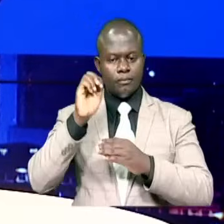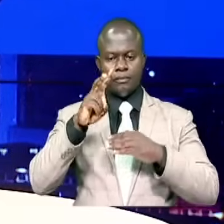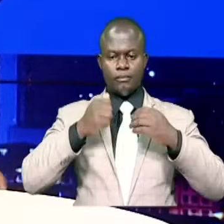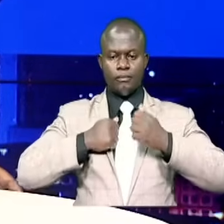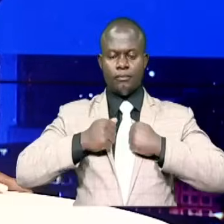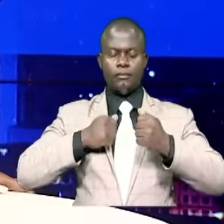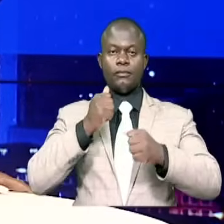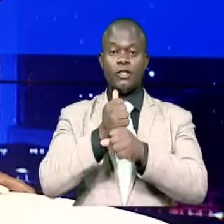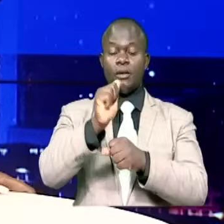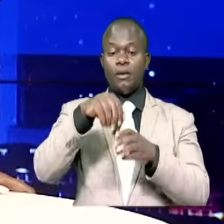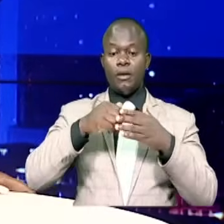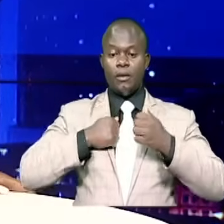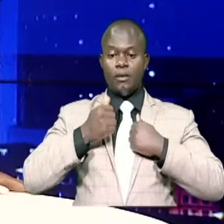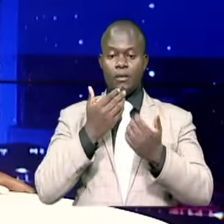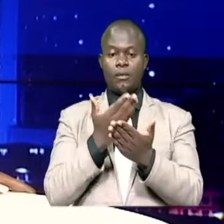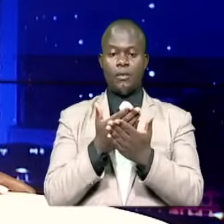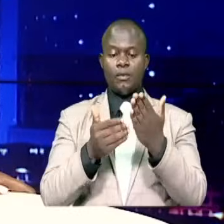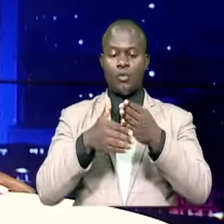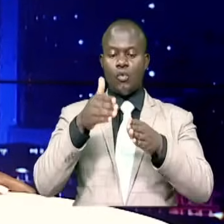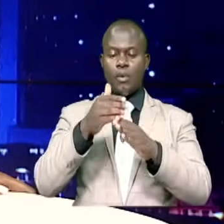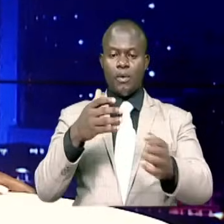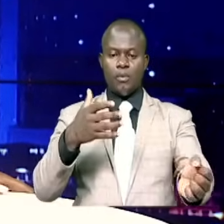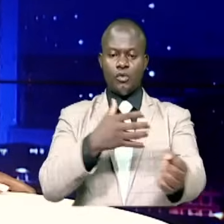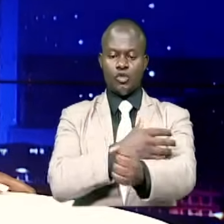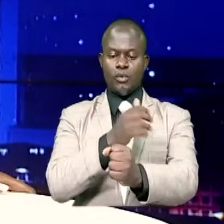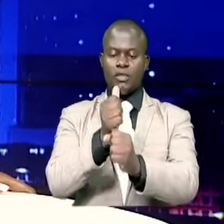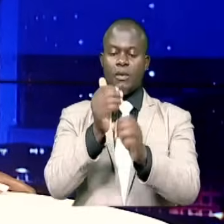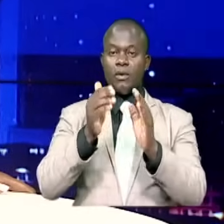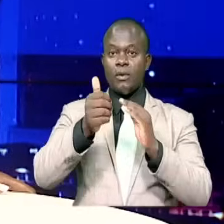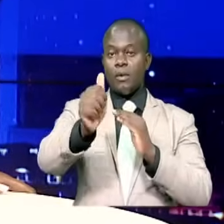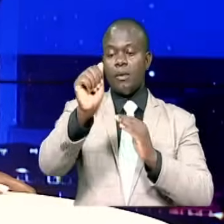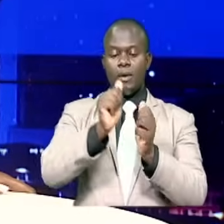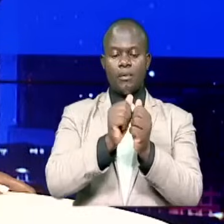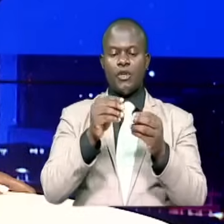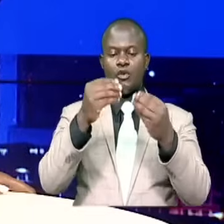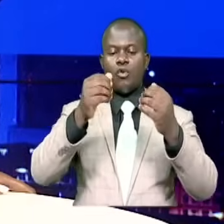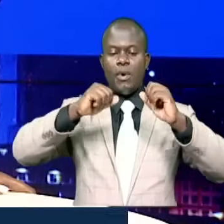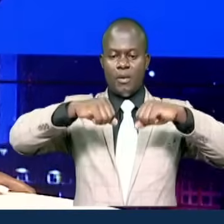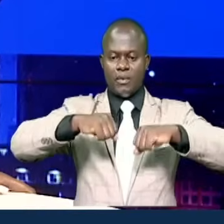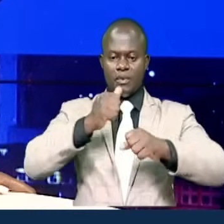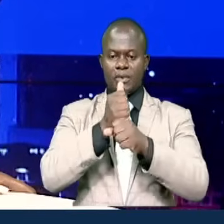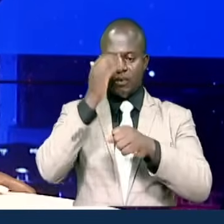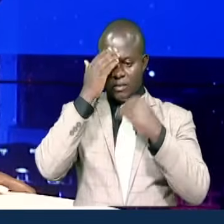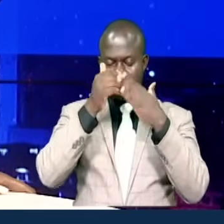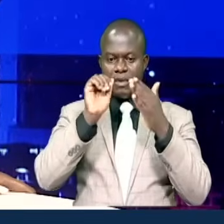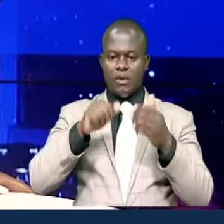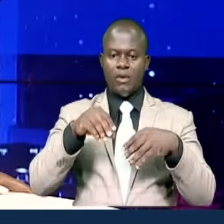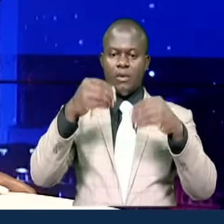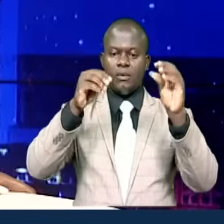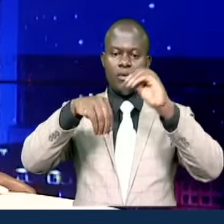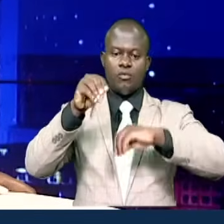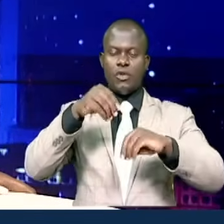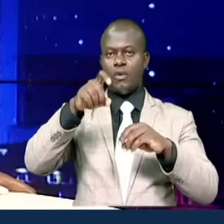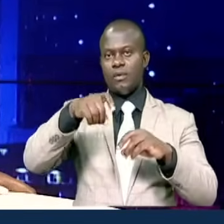Rwanda bikorera mu Rwanda barasabwa kubaka ubushobozi bw'abakozi babo no kubaha amasezerano y'akazi kugira ngo batange umusaruro